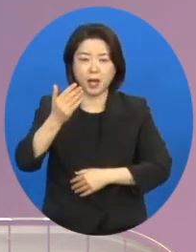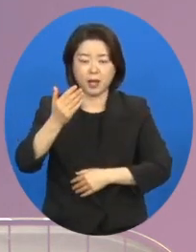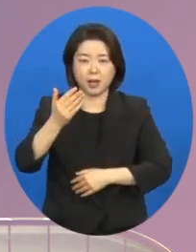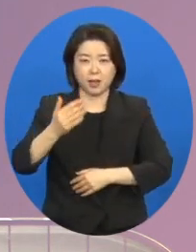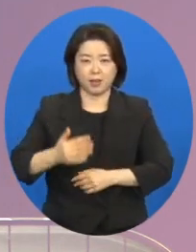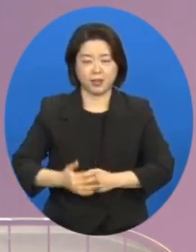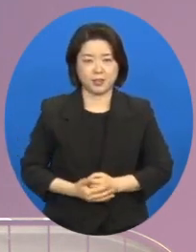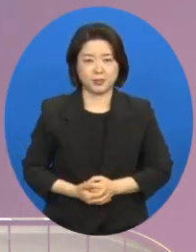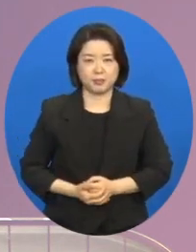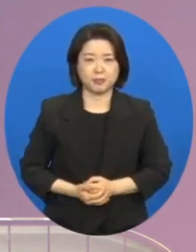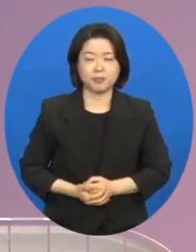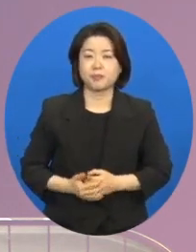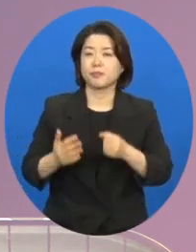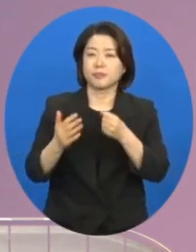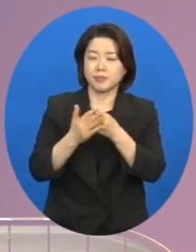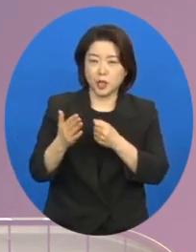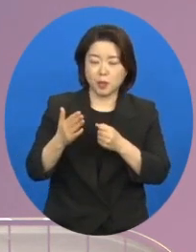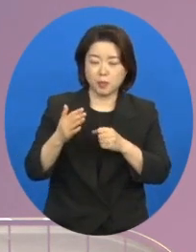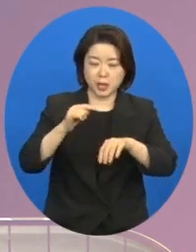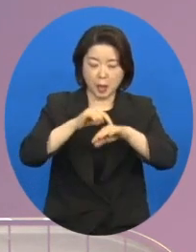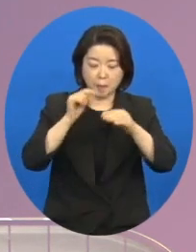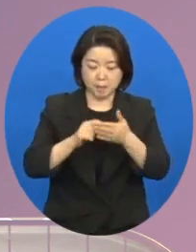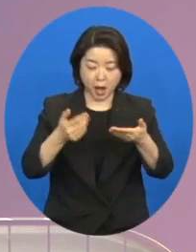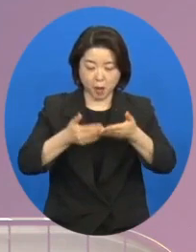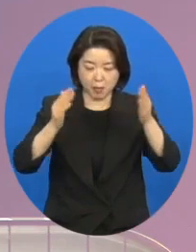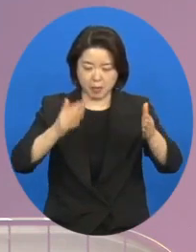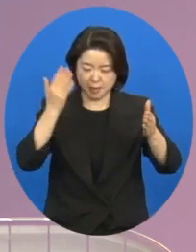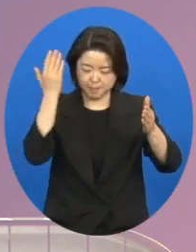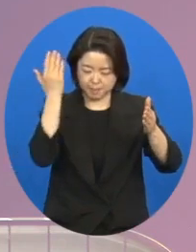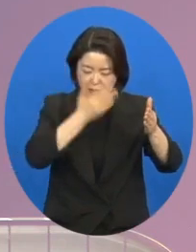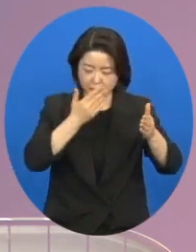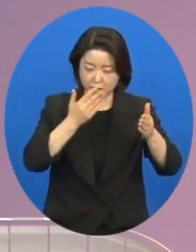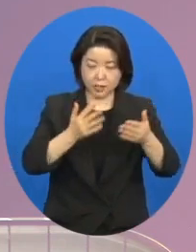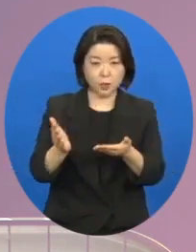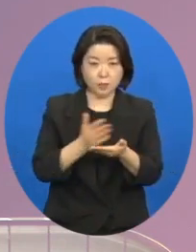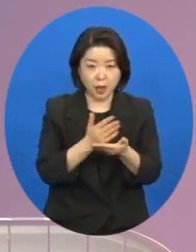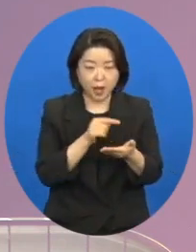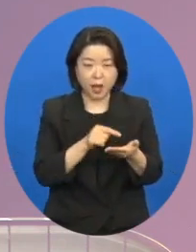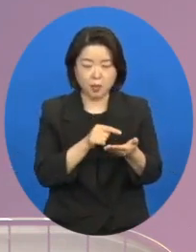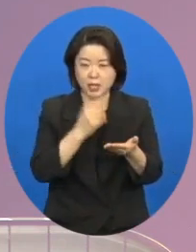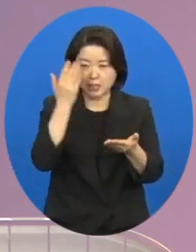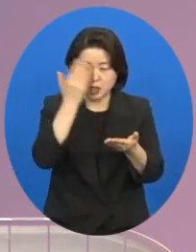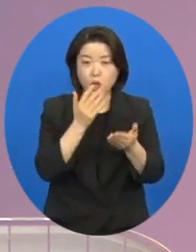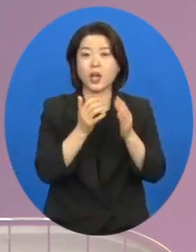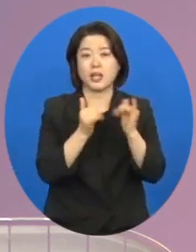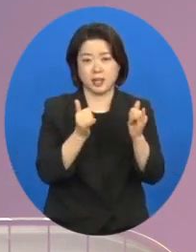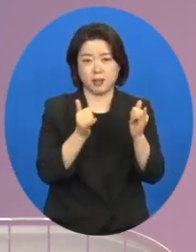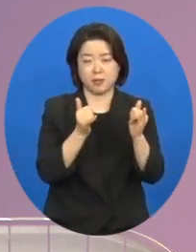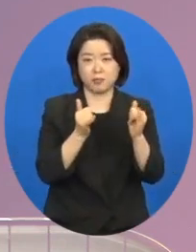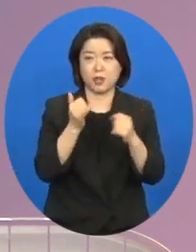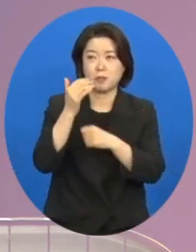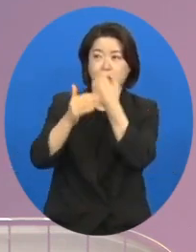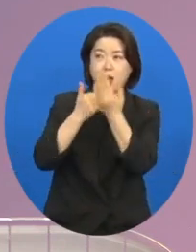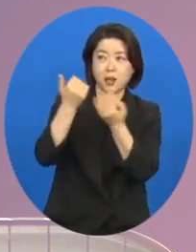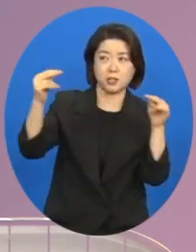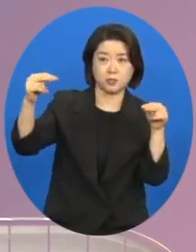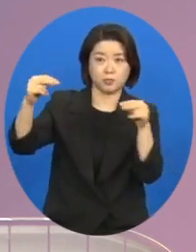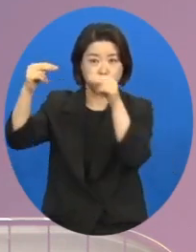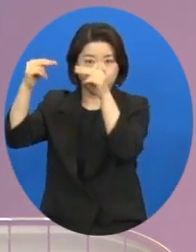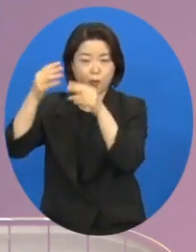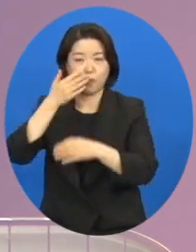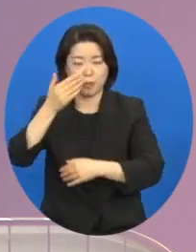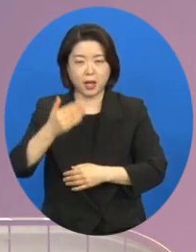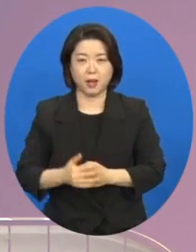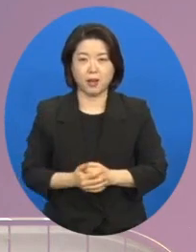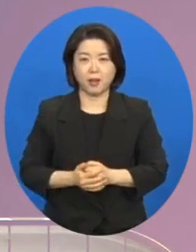것이요. 그래서 마음의 방이 깨끗이 비워져서 청결한 사람만이 하나님을 만나게 됩니다. 그래서 이 청결하다는